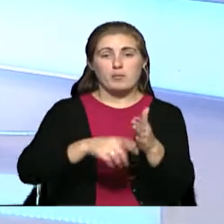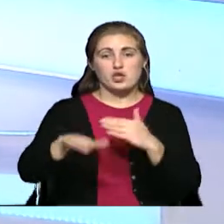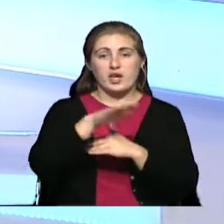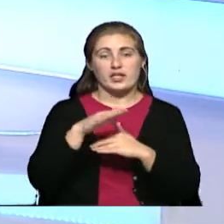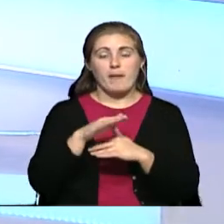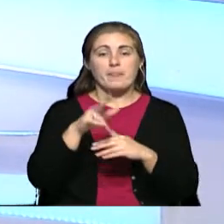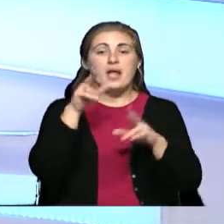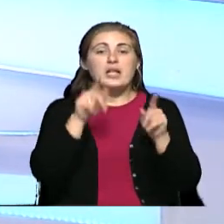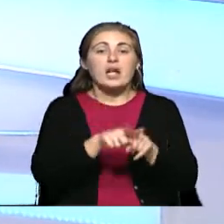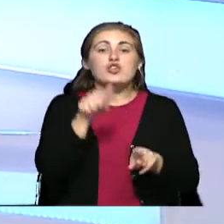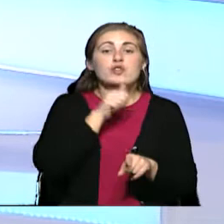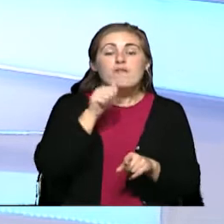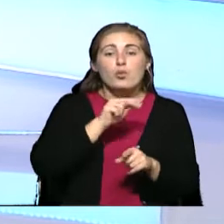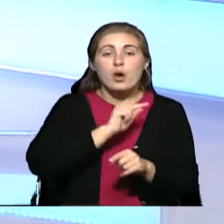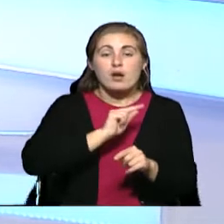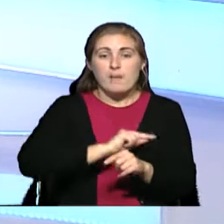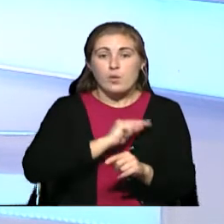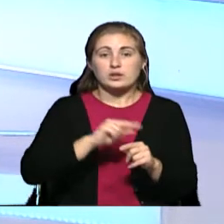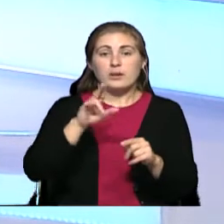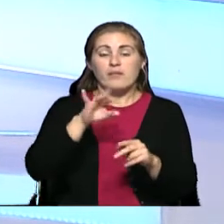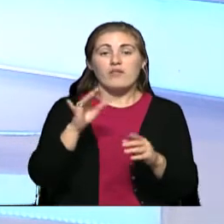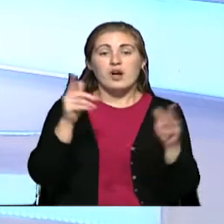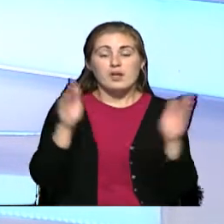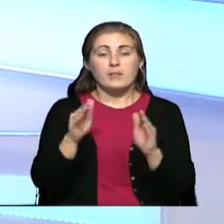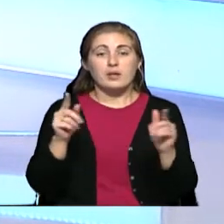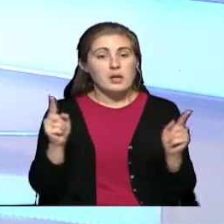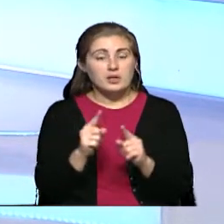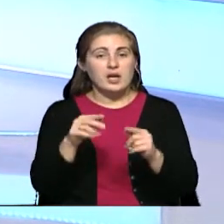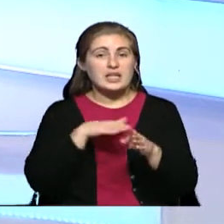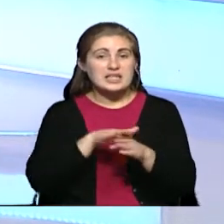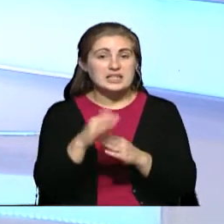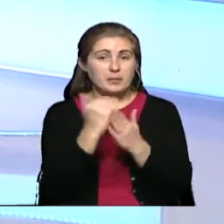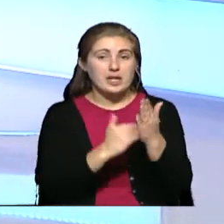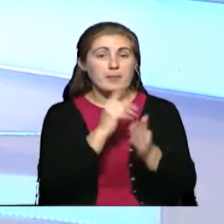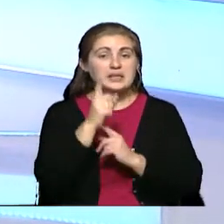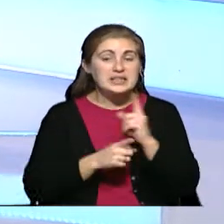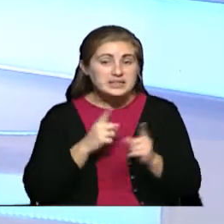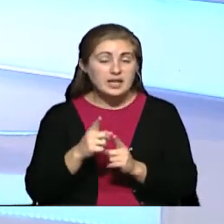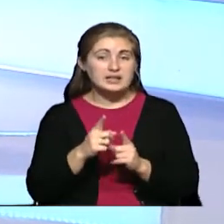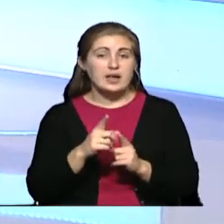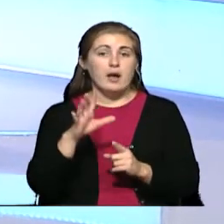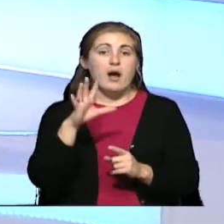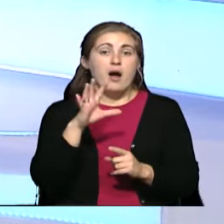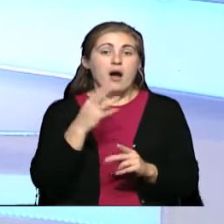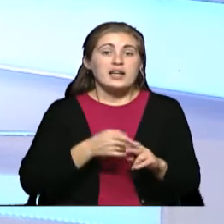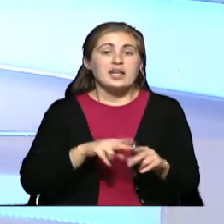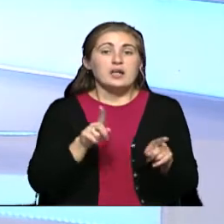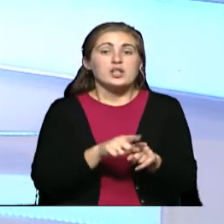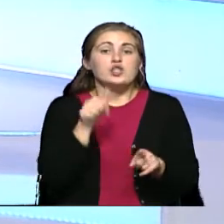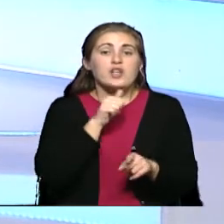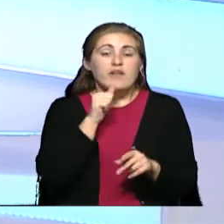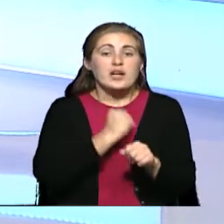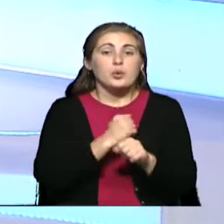по подготовке этих помещений в рамках реализации программы, опять же, модернизации, она, черновая работа уже